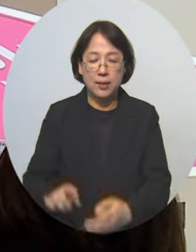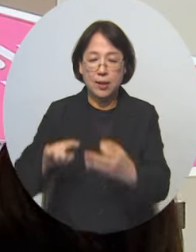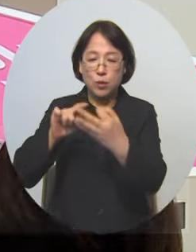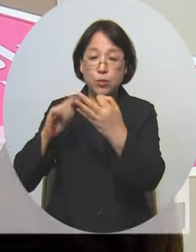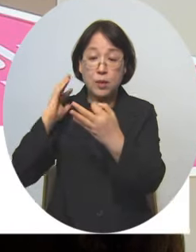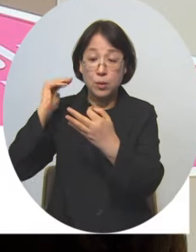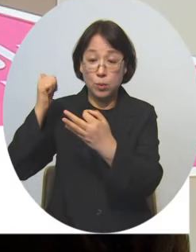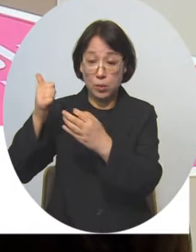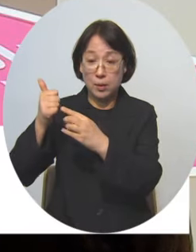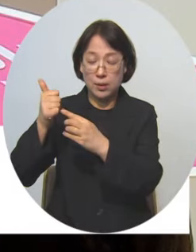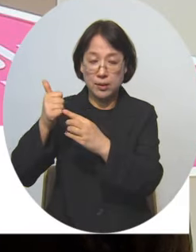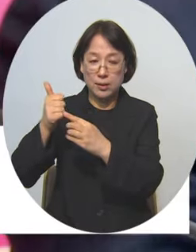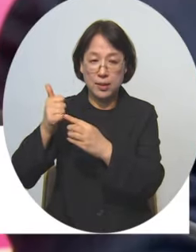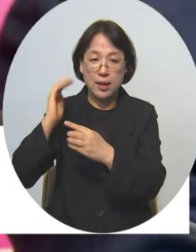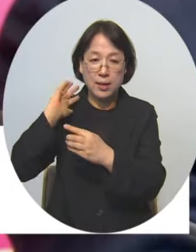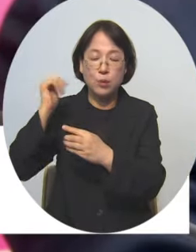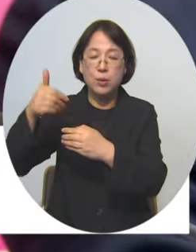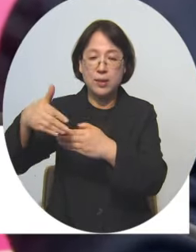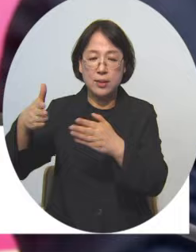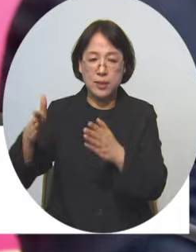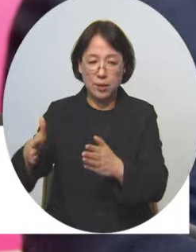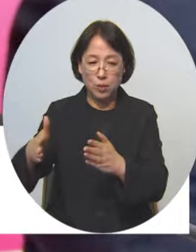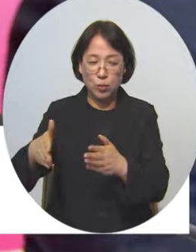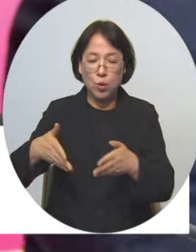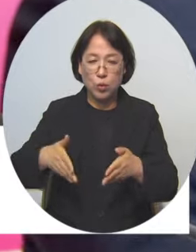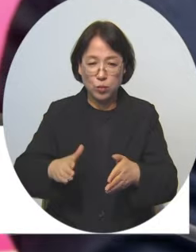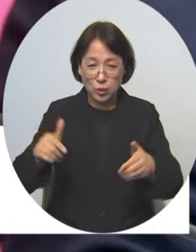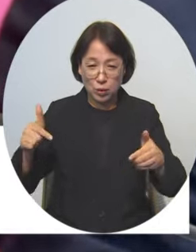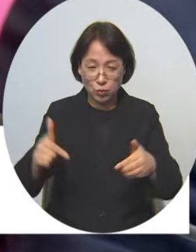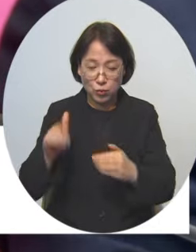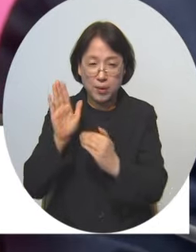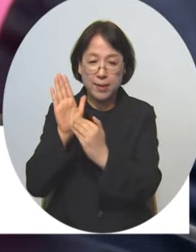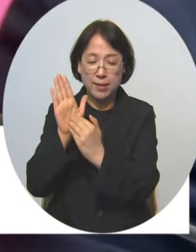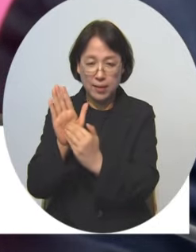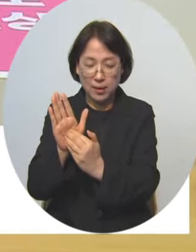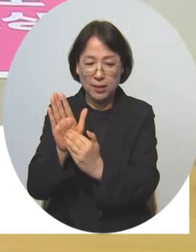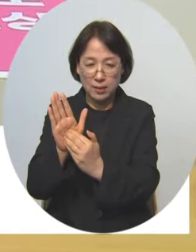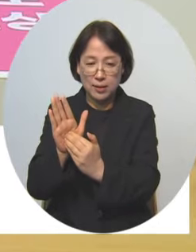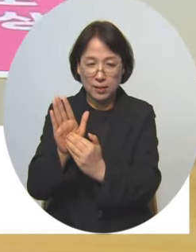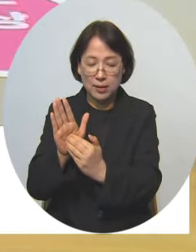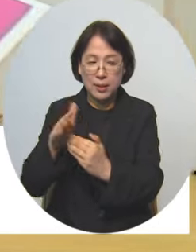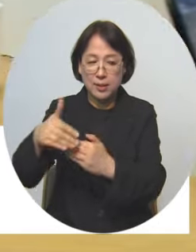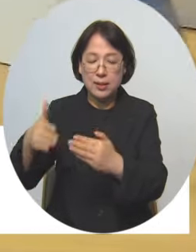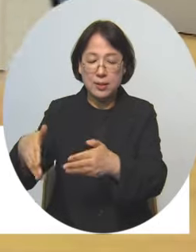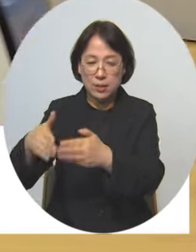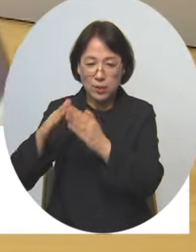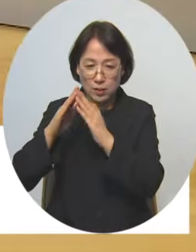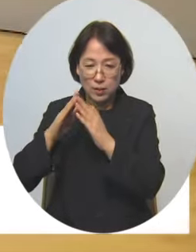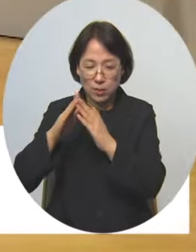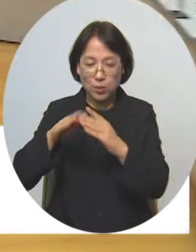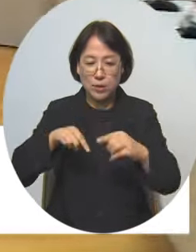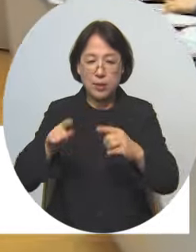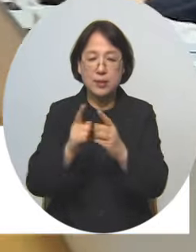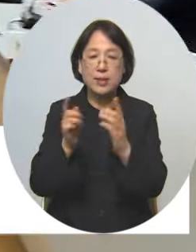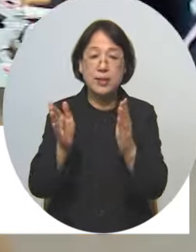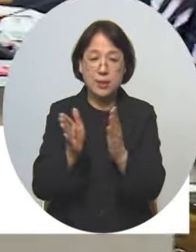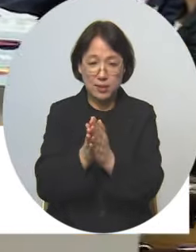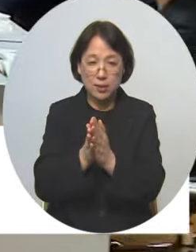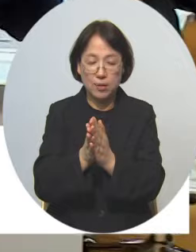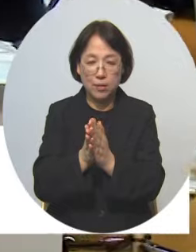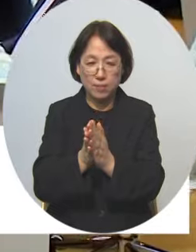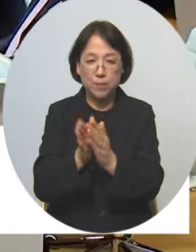또 대통령실에도 저출생 대응 수석실을 설치하고 국민이 체감할 수 있도록 정책을 직접 챙기겠다고